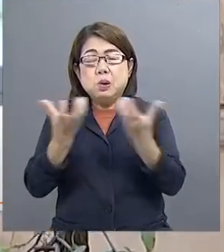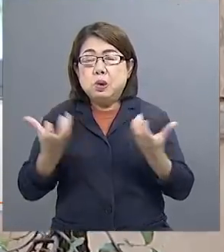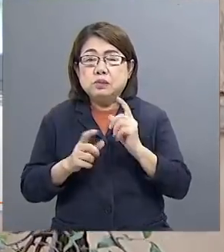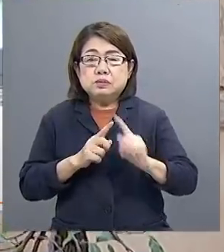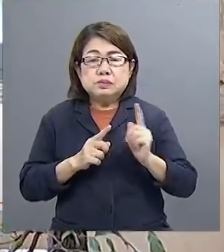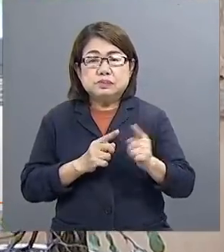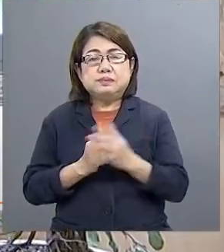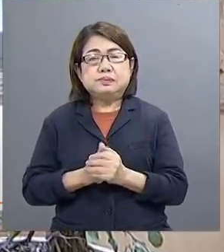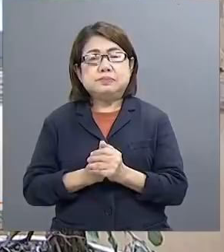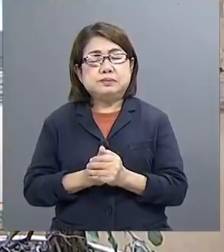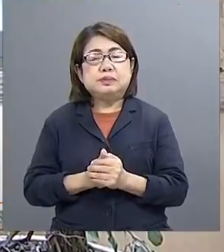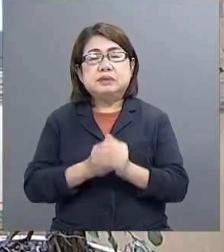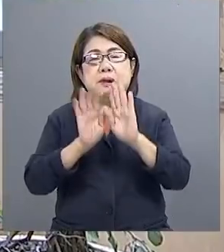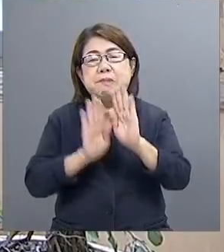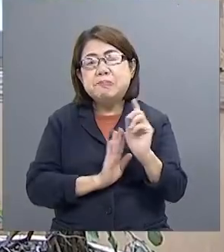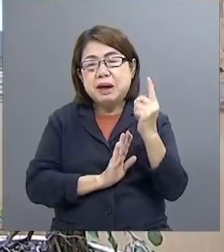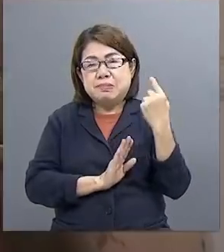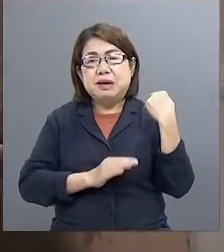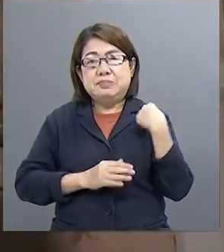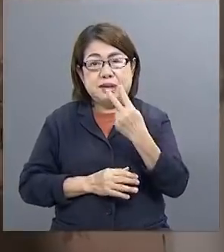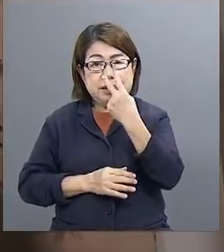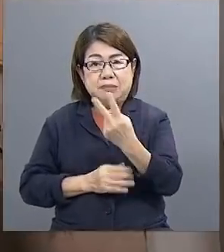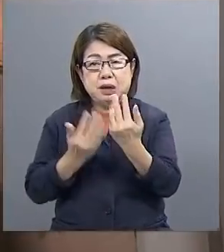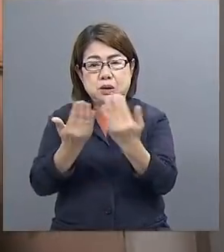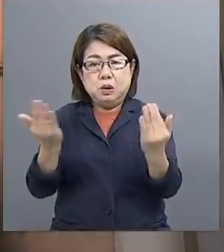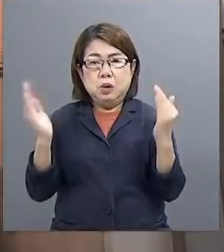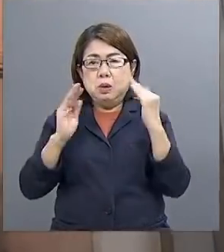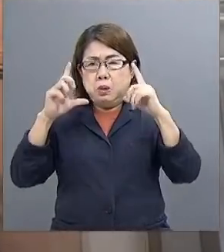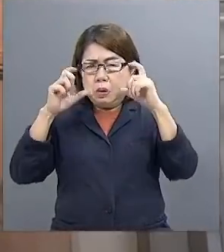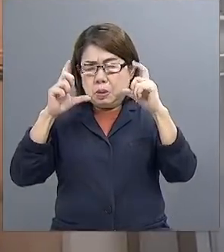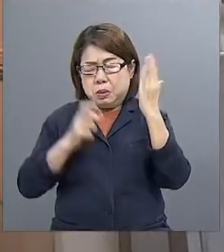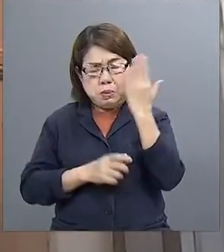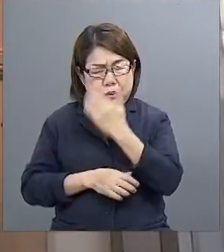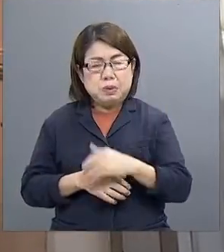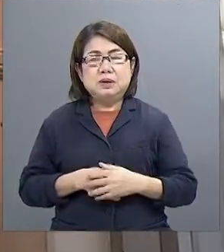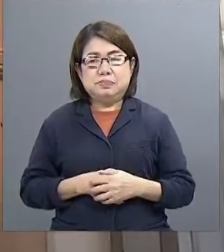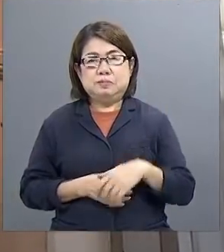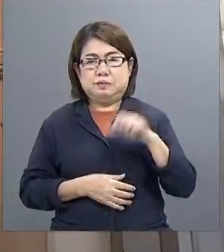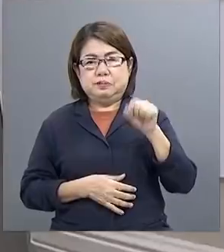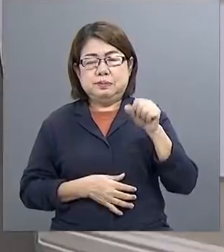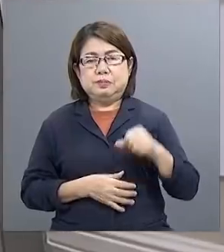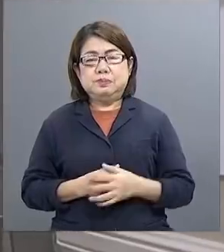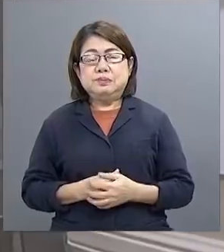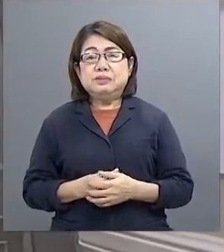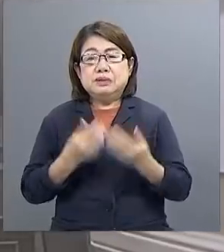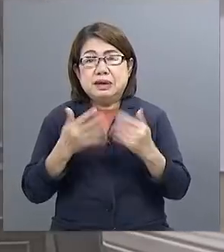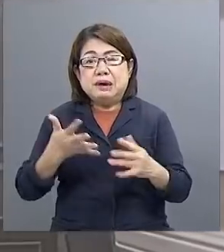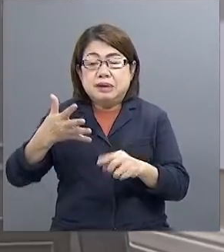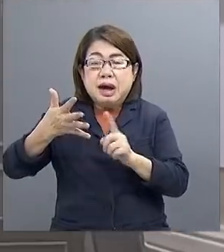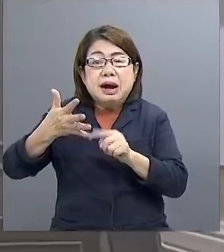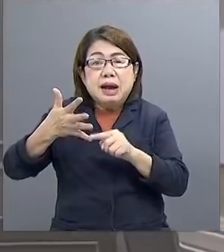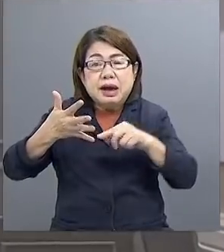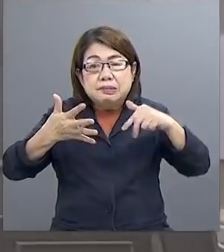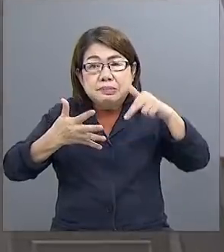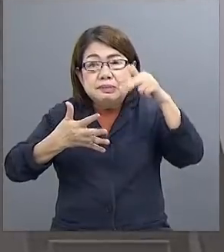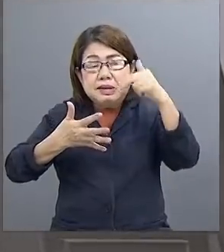มีความทันสมัยอยู่ด้วยนะครับปุ่มนี้เลยมุมมีให้ดูอะไรนี่ต้องอาบน้ำค่ะน้องกับชั้นหนึ่งของตัวบ้านถนนนำมาเป็นร้าน